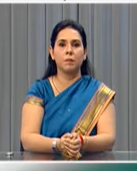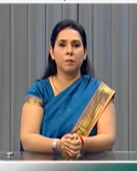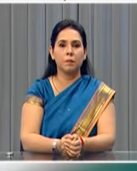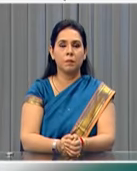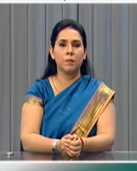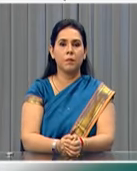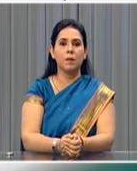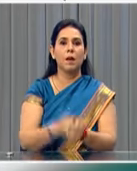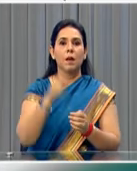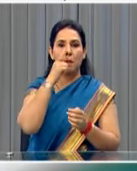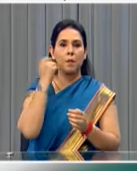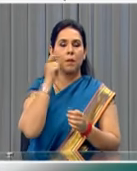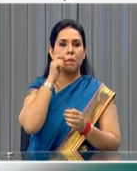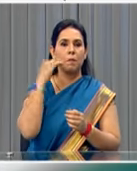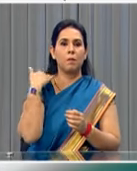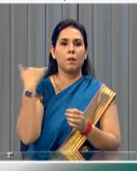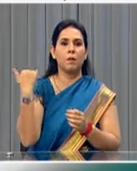भाइयों बहनों,